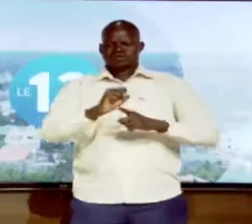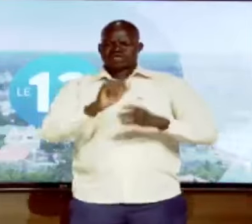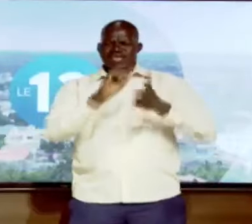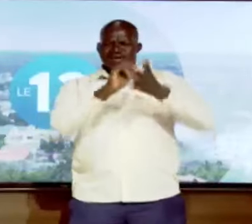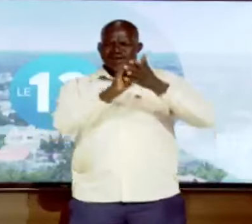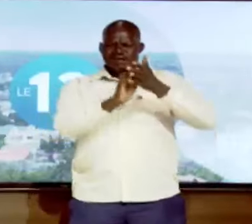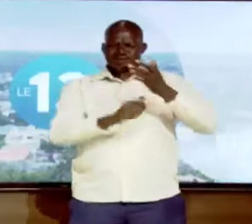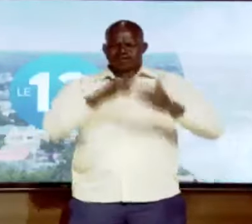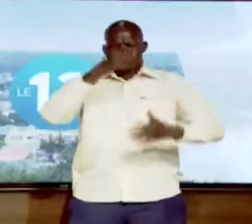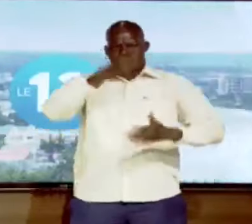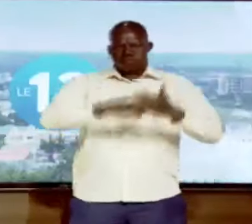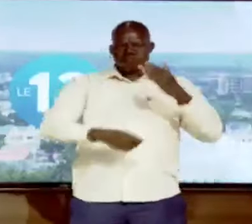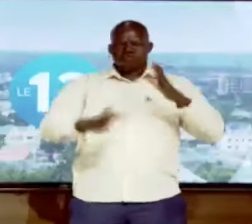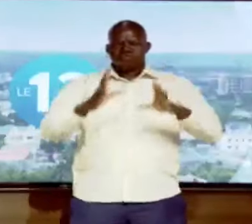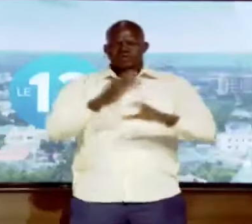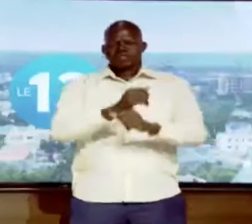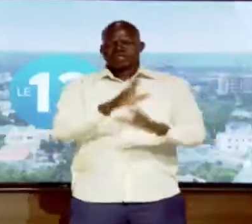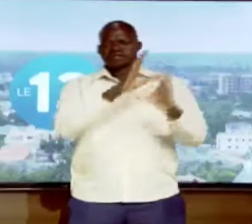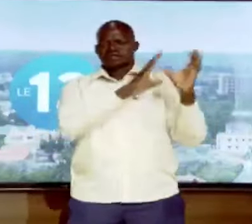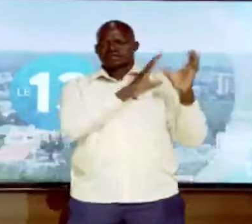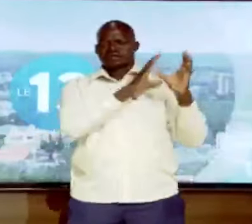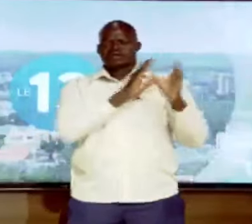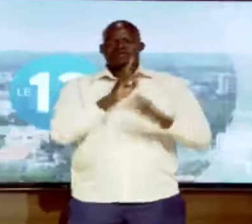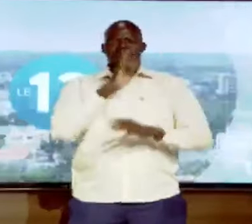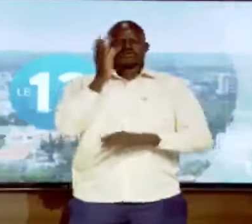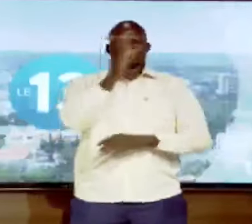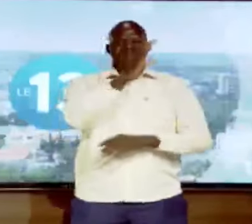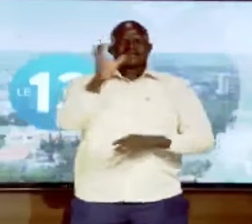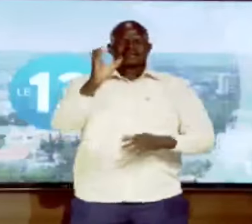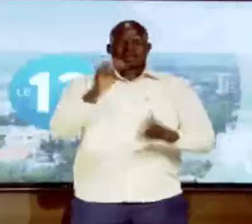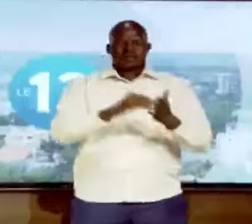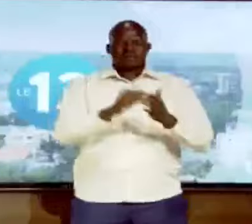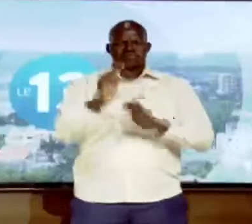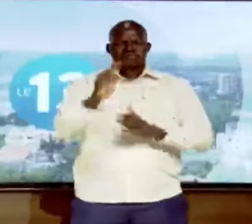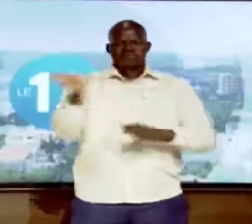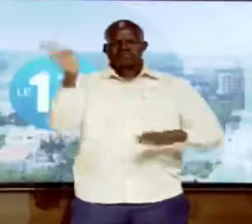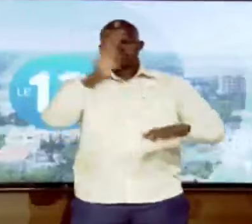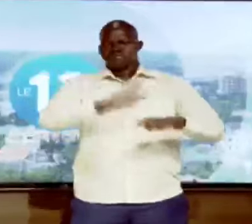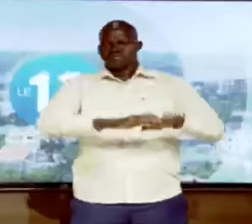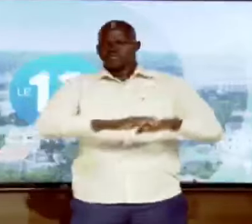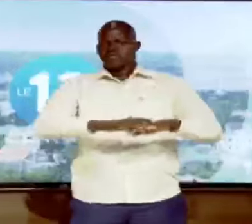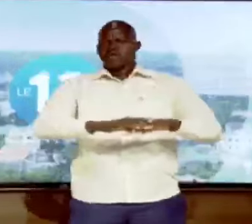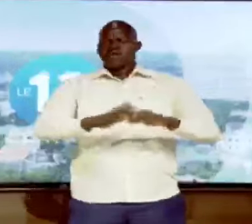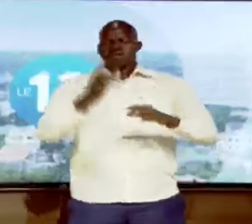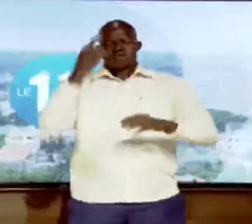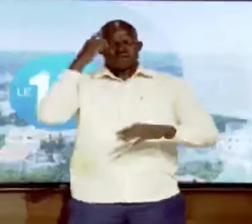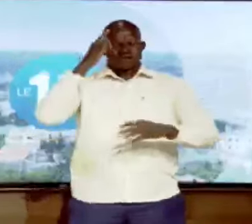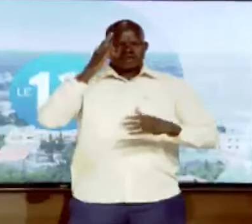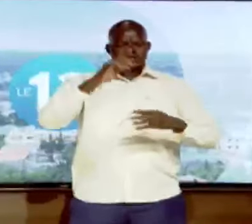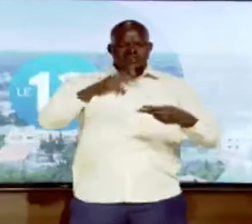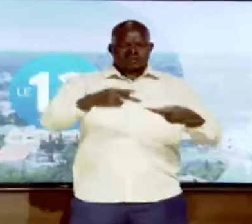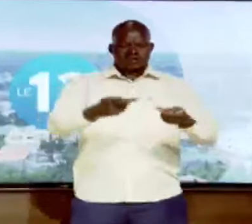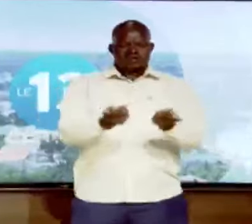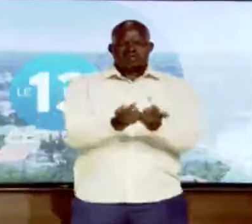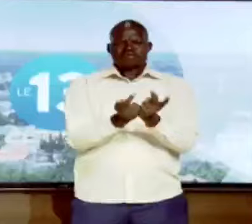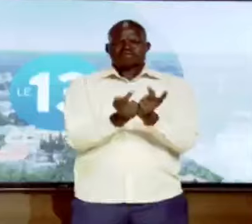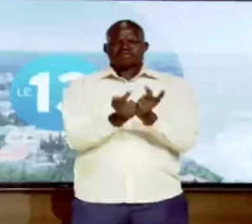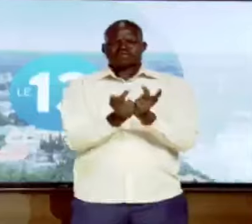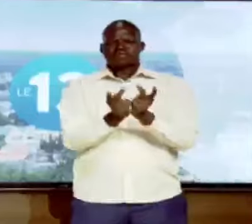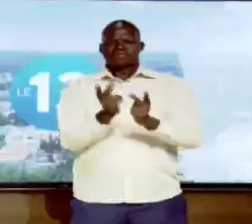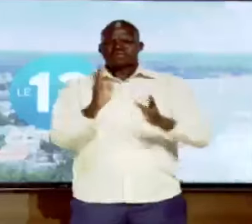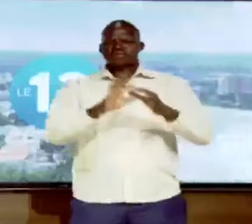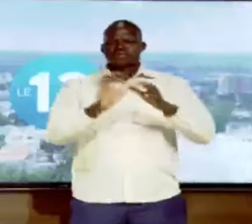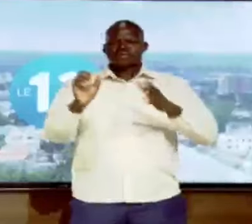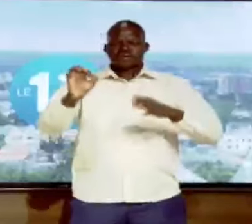des coûts de prise en charge et ce sont 500 millions de francs CFA qui ont été mobilisés pour une mise en œuvre effective de cette